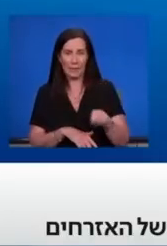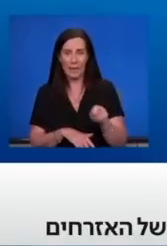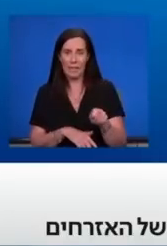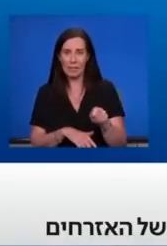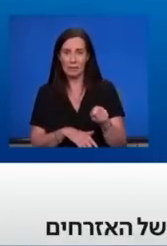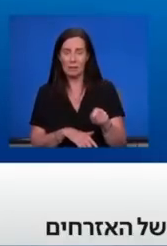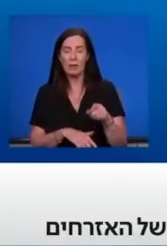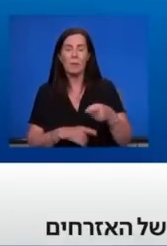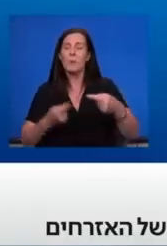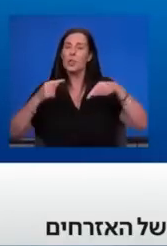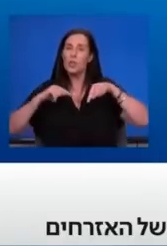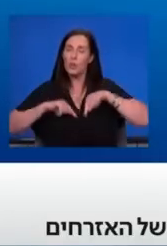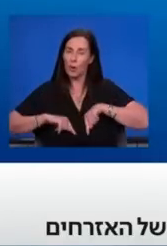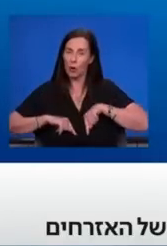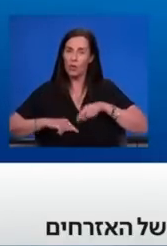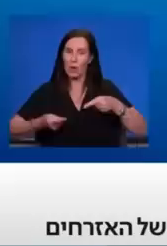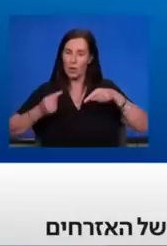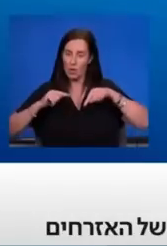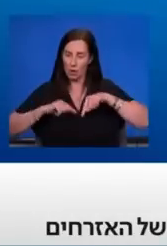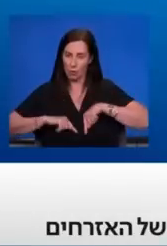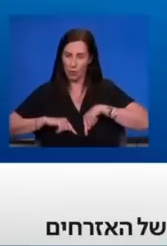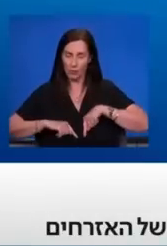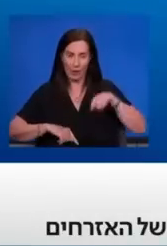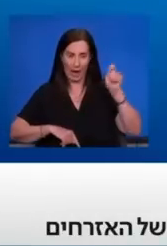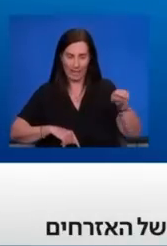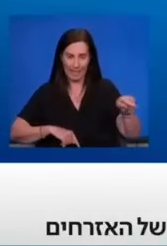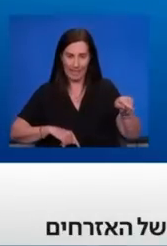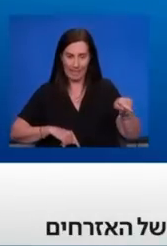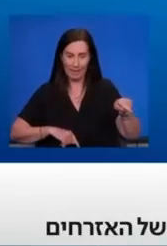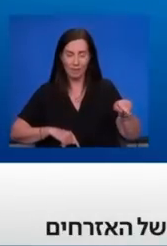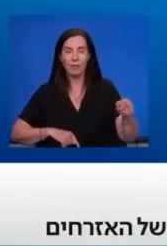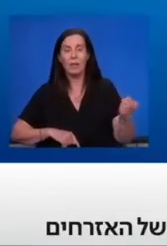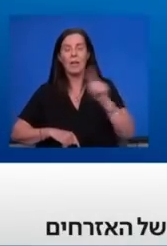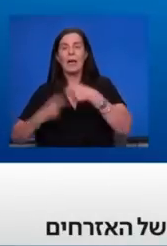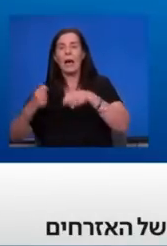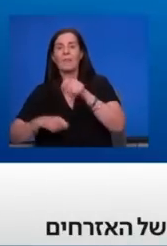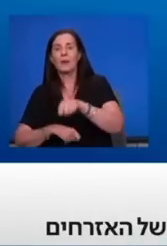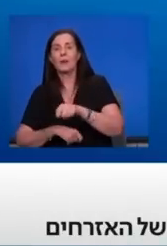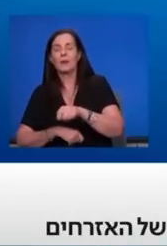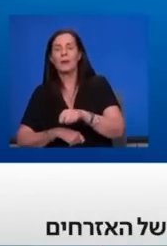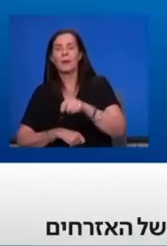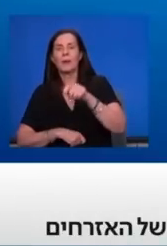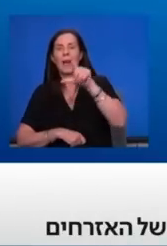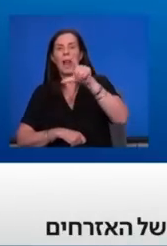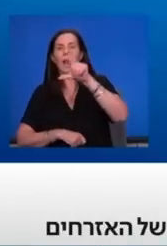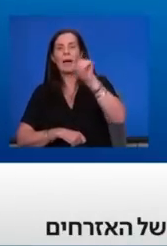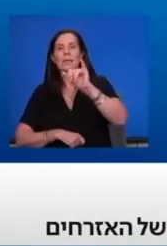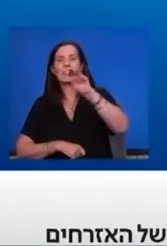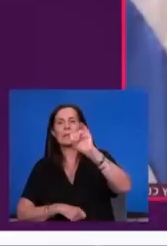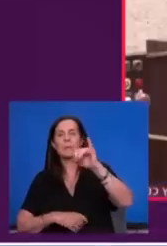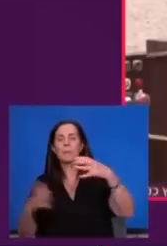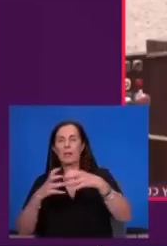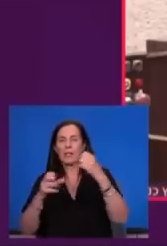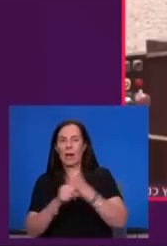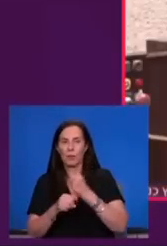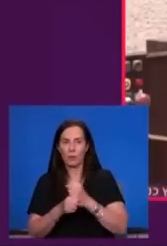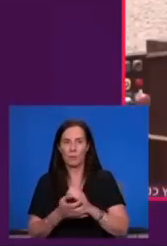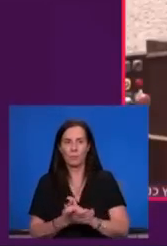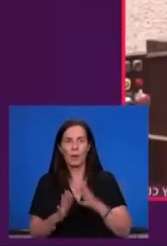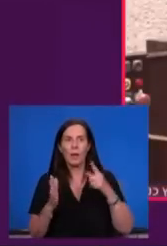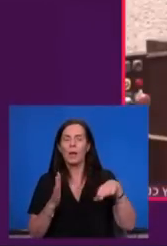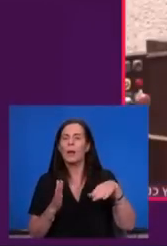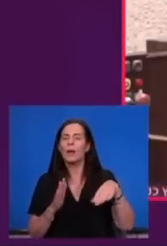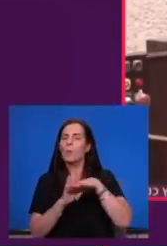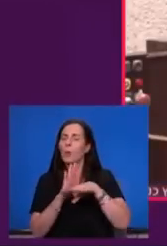בין היושב ראש הגאה אמיר אוחנה לבין חברת הכנסת נעמה לזימי מהעבודה. כמה חוקים